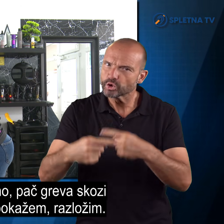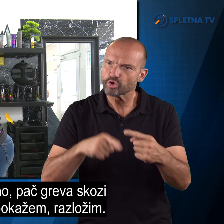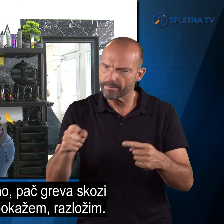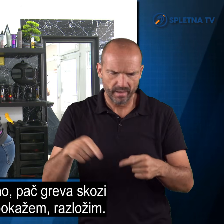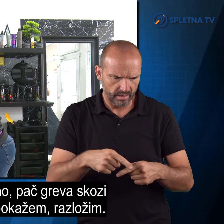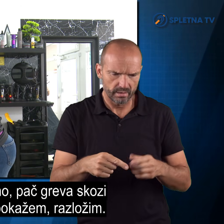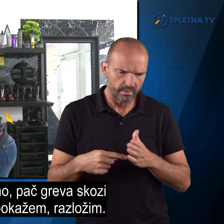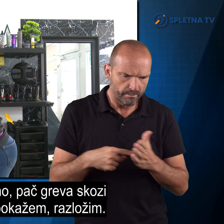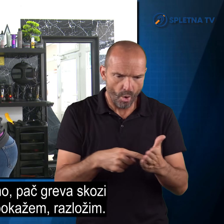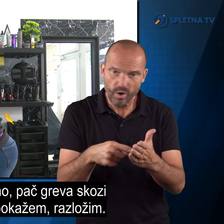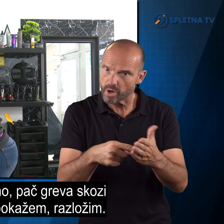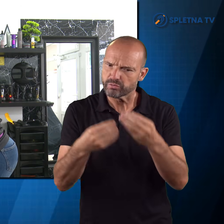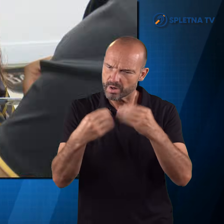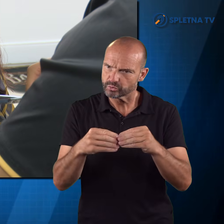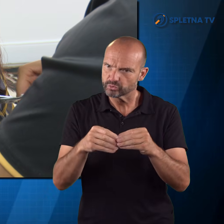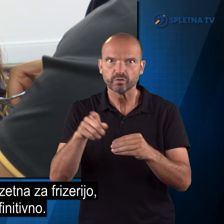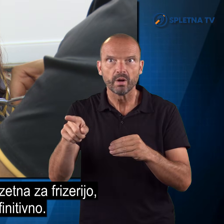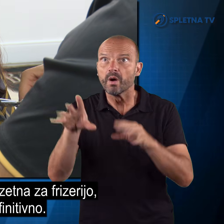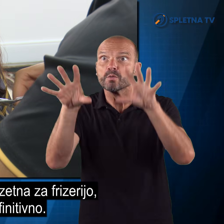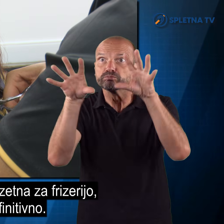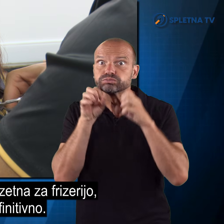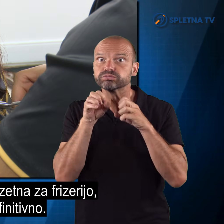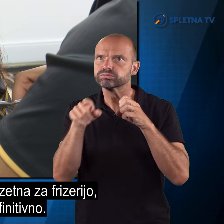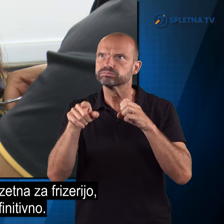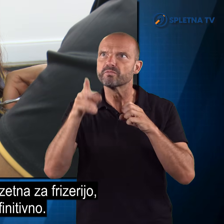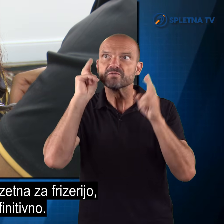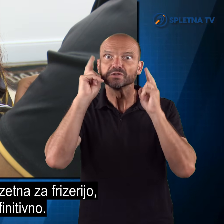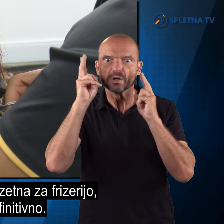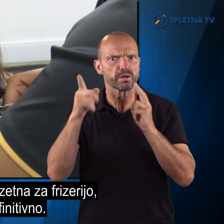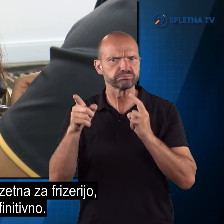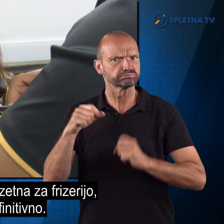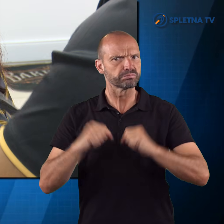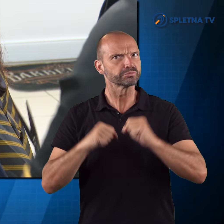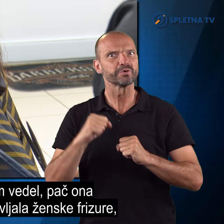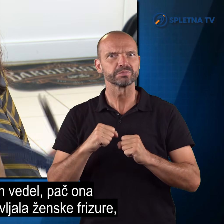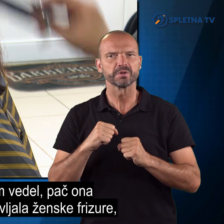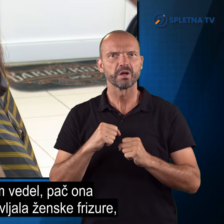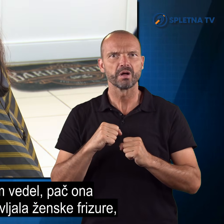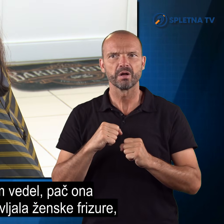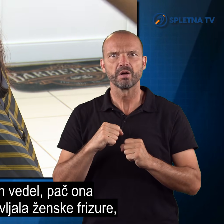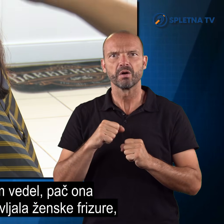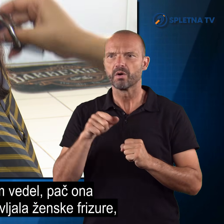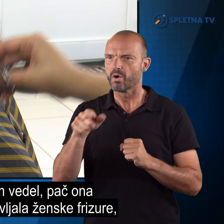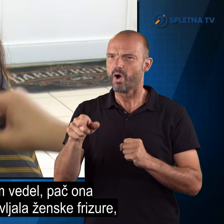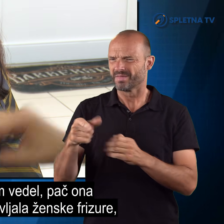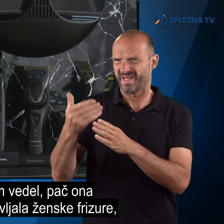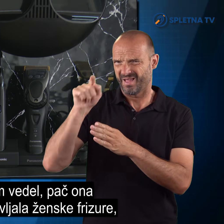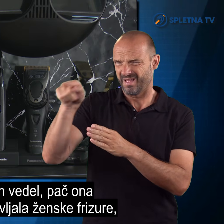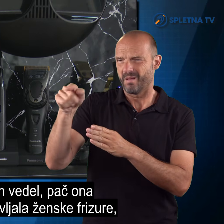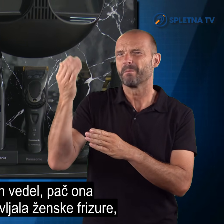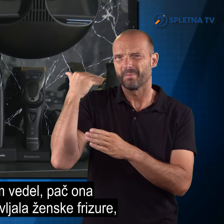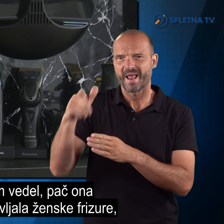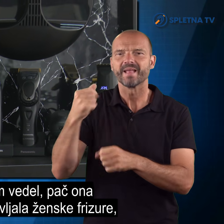skozi postopek, ji pokažem, razložim. Je zelo dovzetna do frizerije, definitivno. Kolikor sem vedel, pač ona je gor bolj